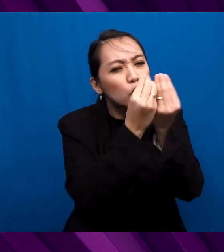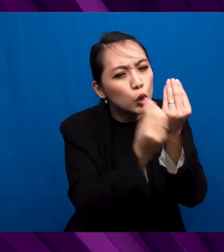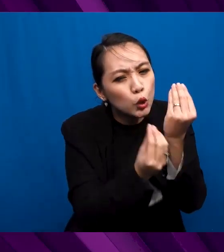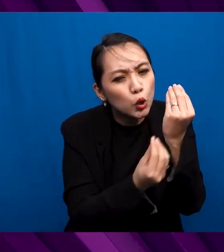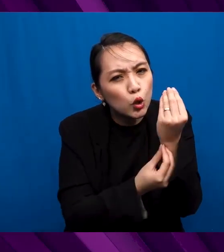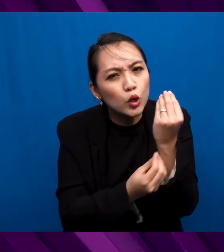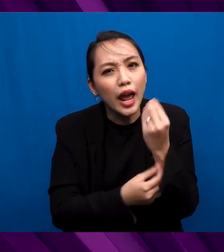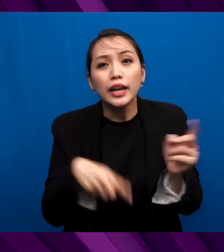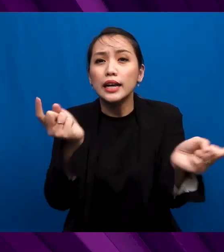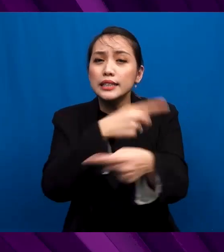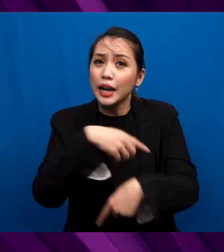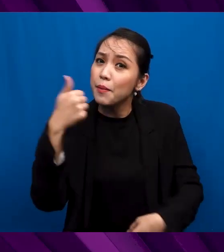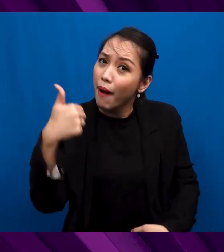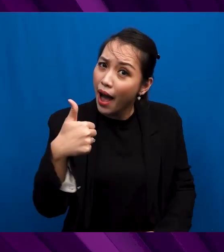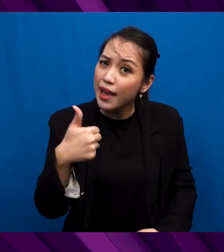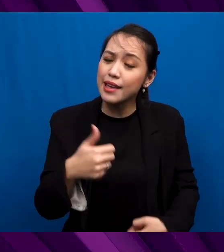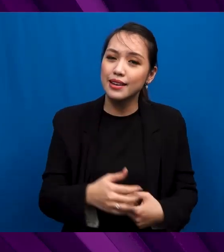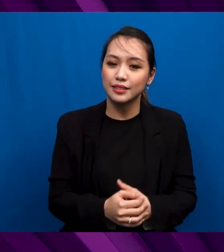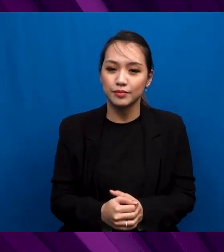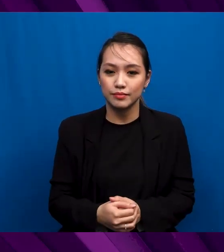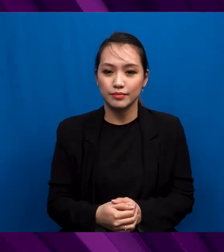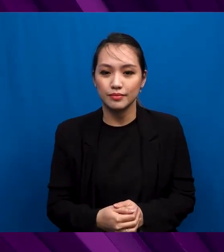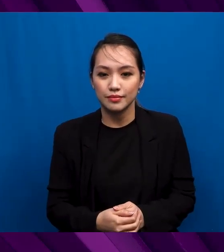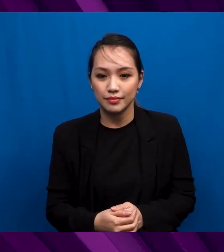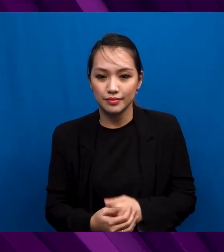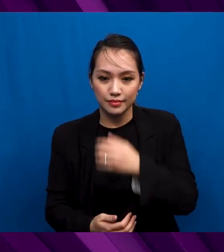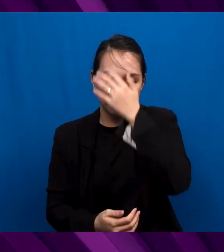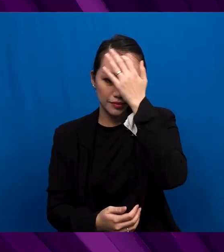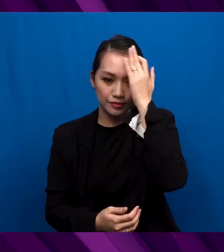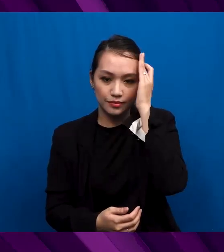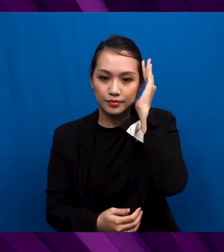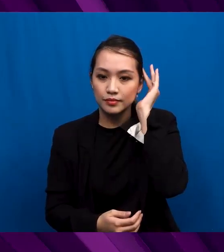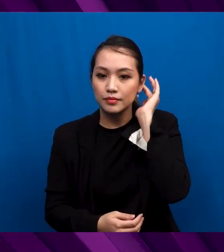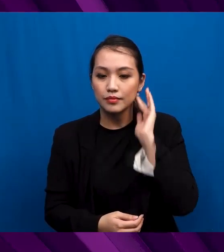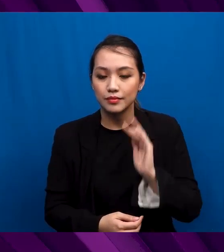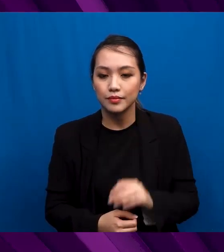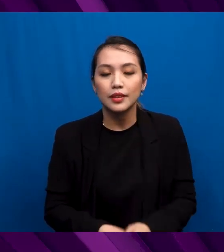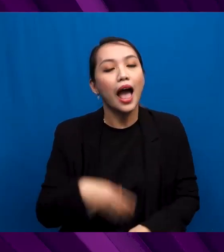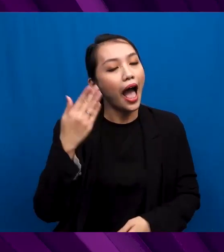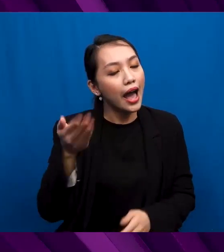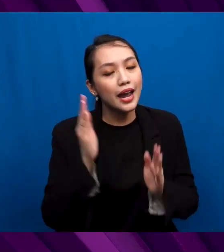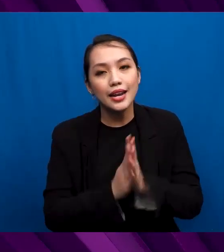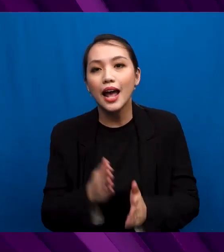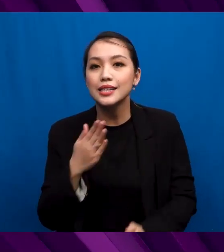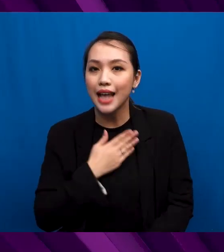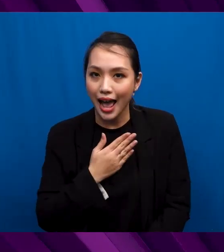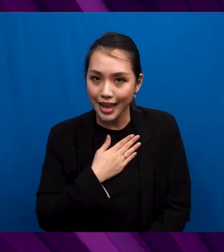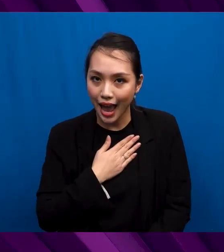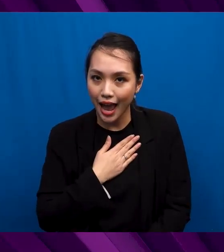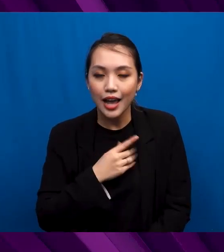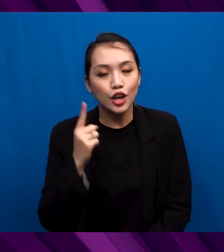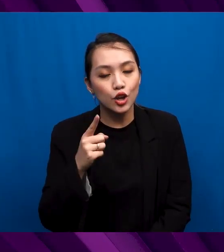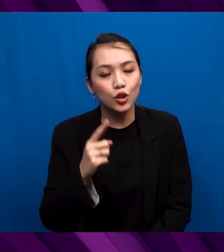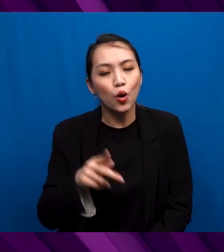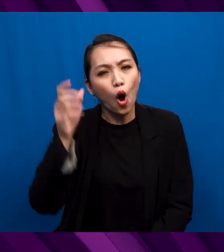yang masih terpanggil dalam rencananya. You and me, Anda dan saya, orang-orang yang dia cinta, yang dipilih untuk menjadi serupa dengan